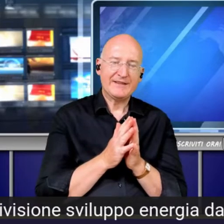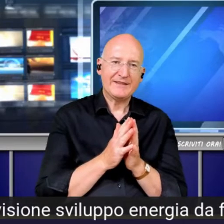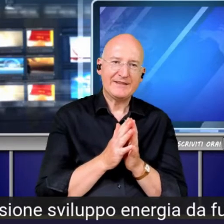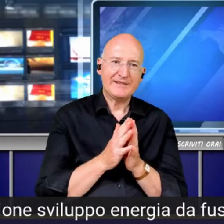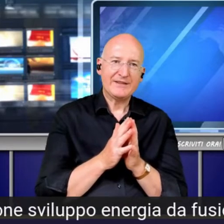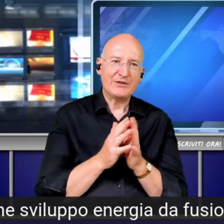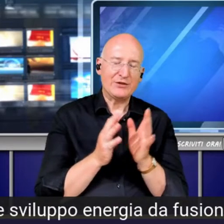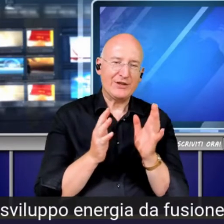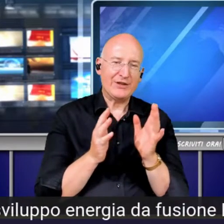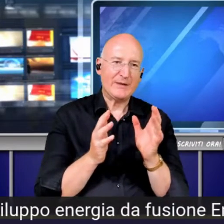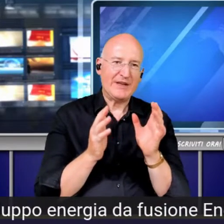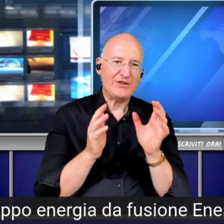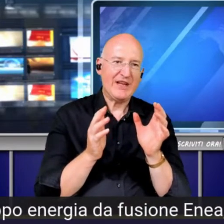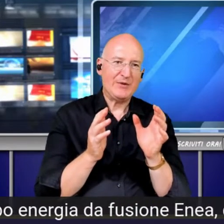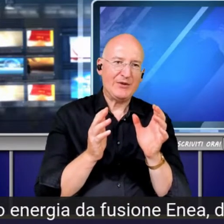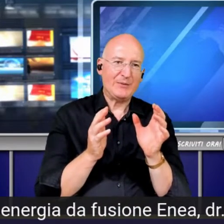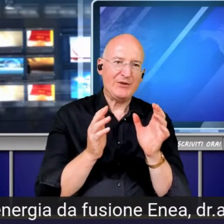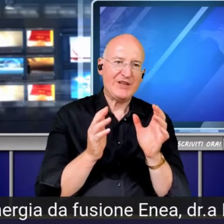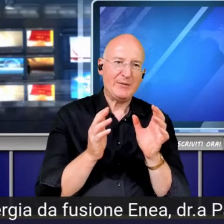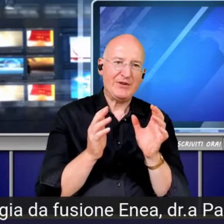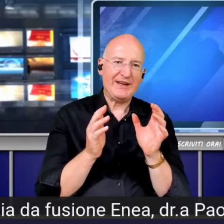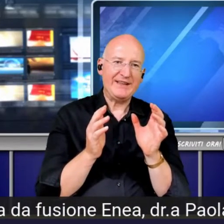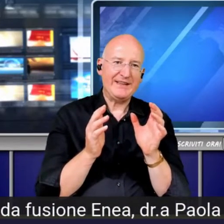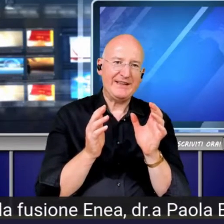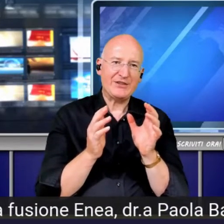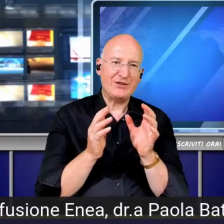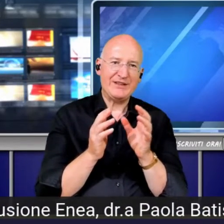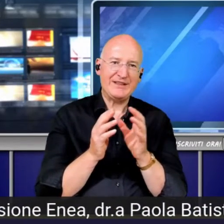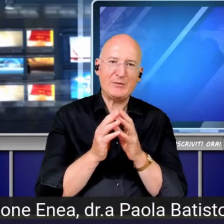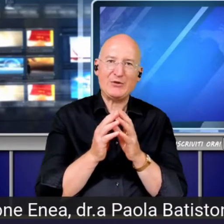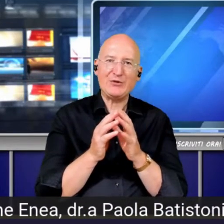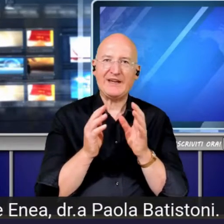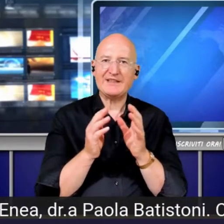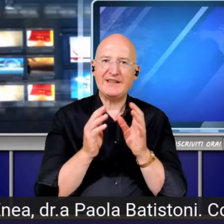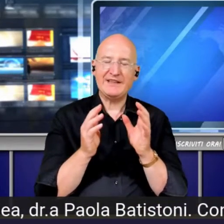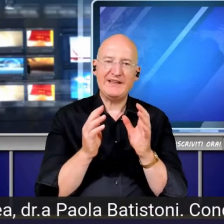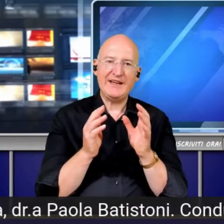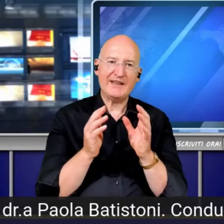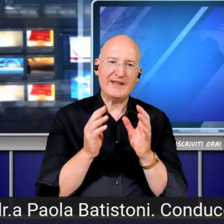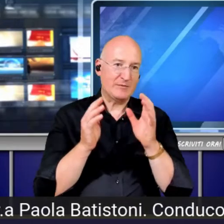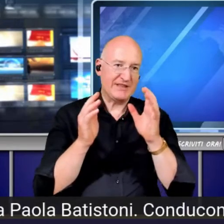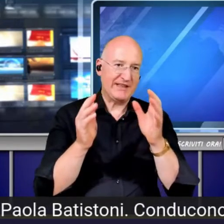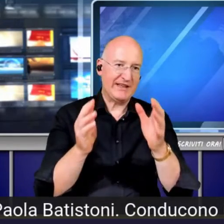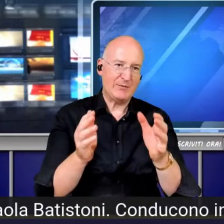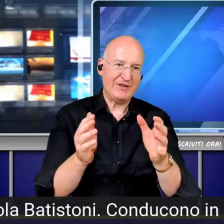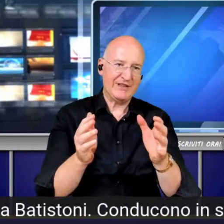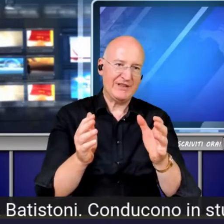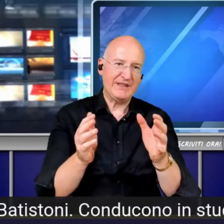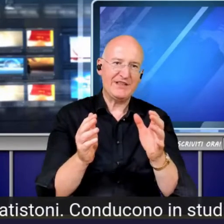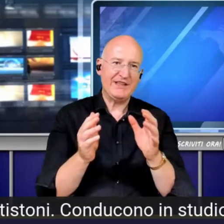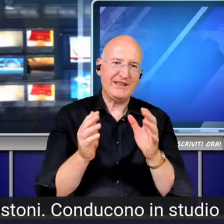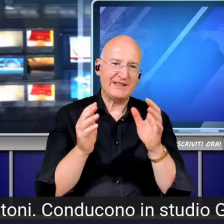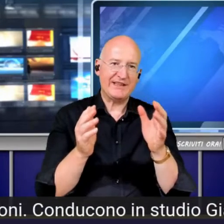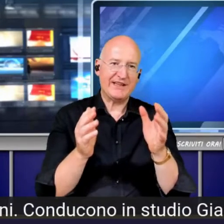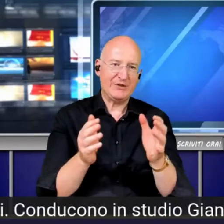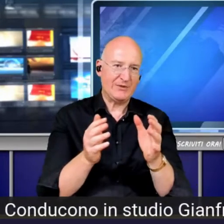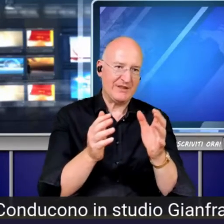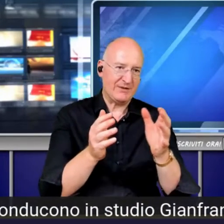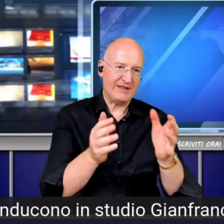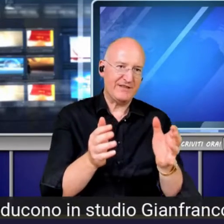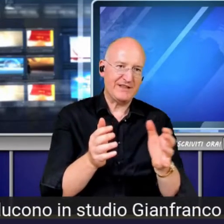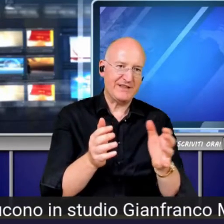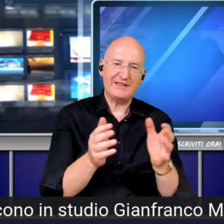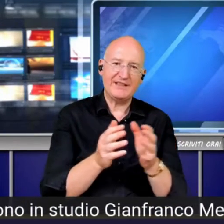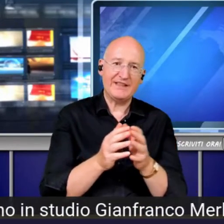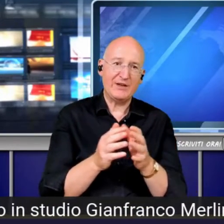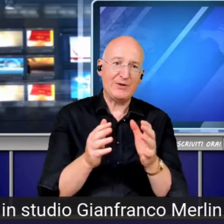tante possibilità, Dottoressa, abbiamo. ma noi siamo agli soliti, diciamo, contrasti all'italiana, sia nel campo della medicina, sia nel campo di queste